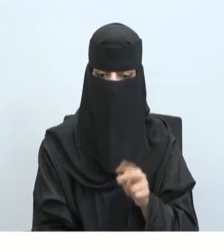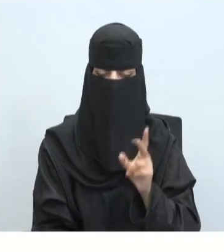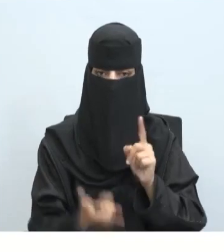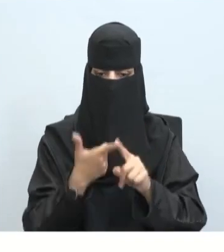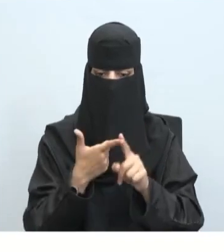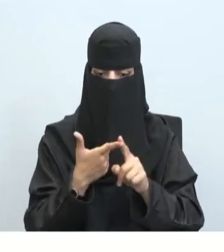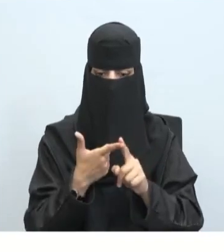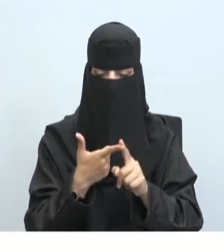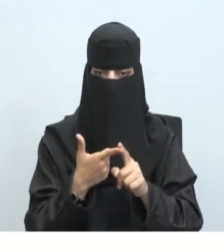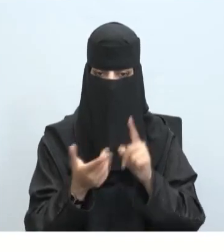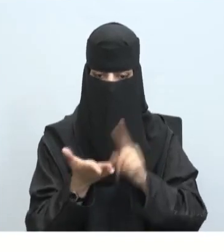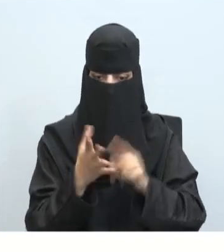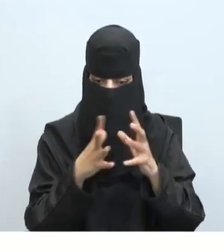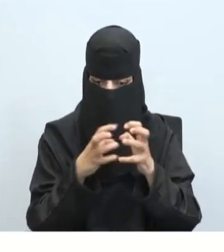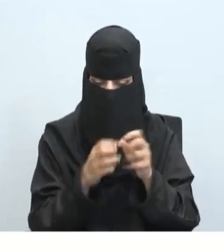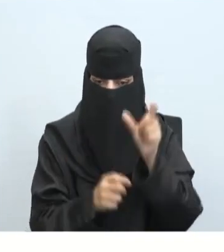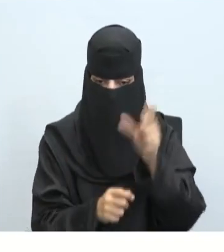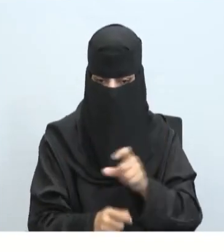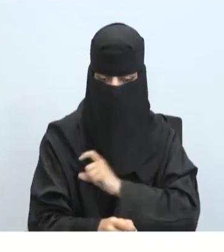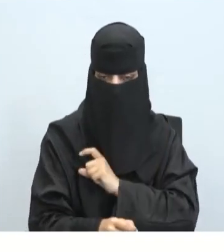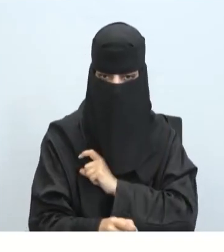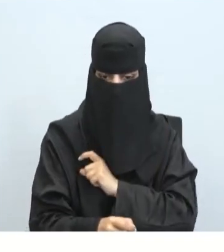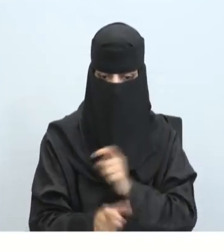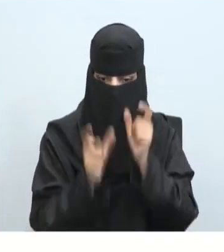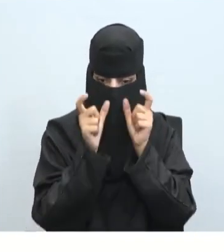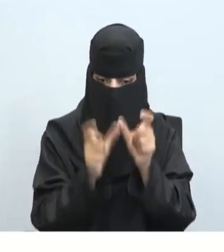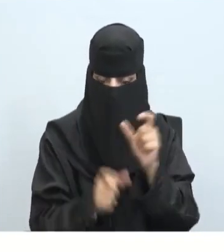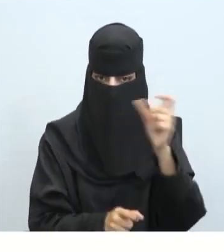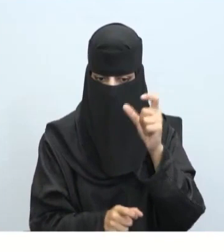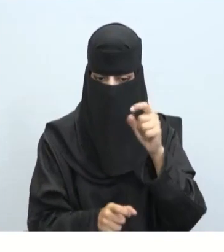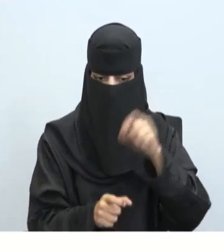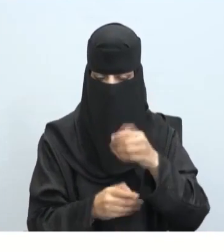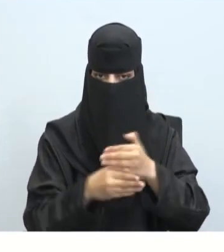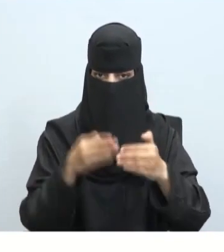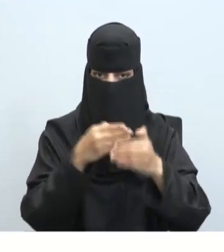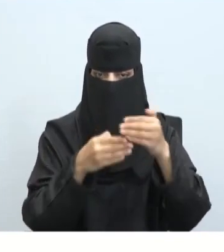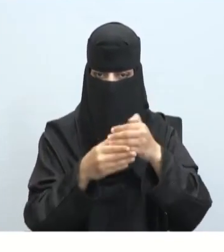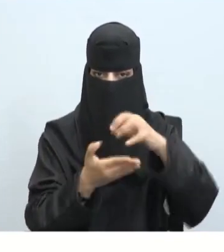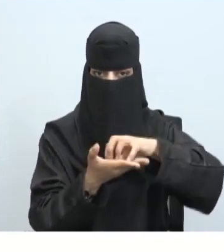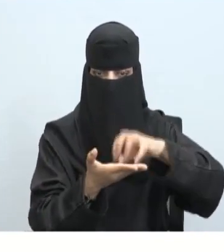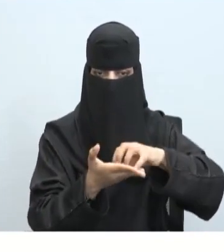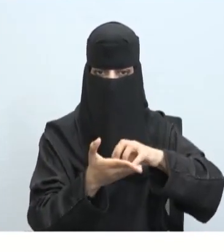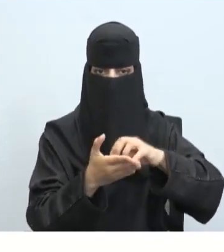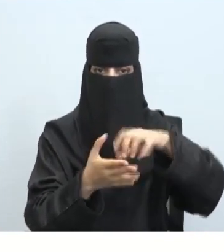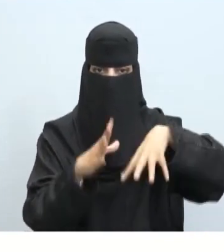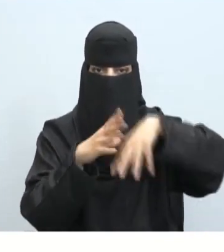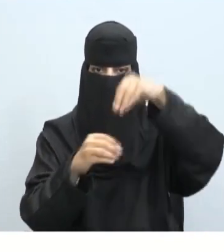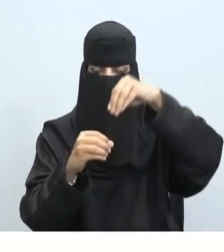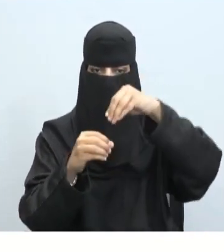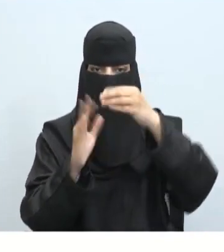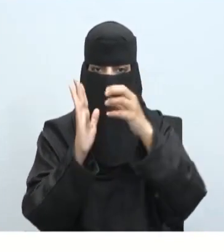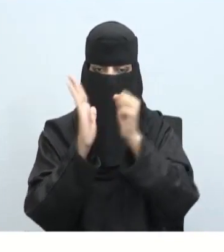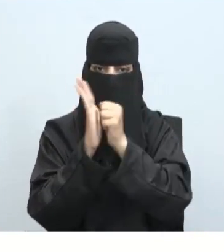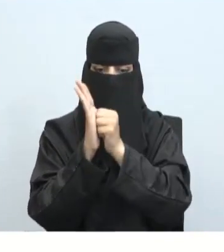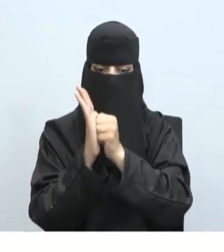اثنين ان يبين الطالب عنايه المسلمين ببناء القصور